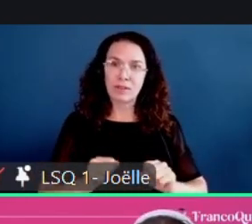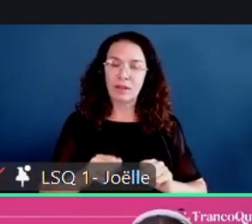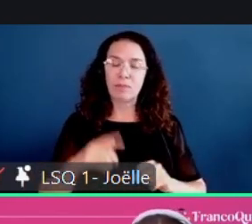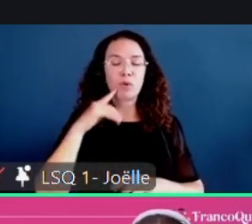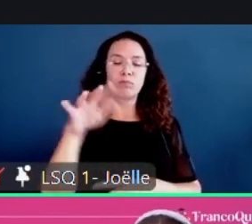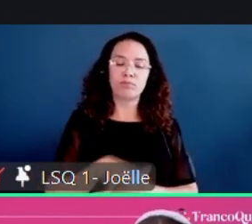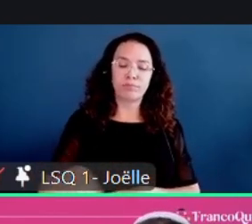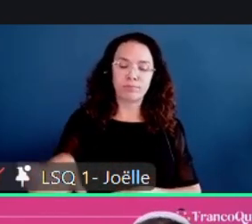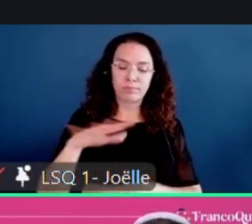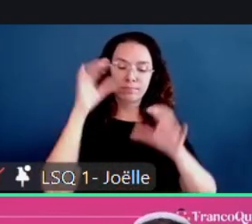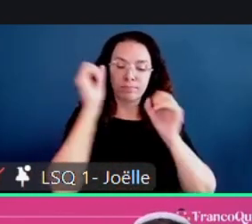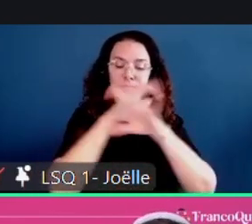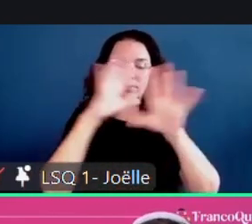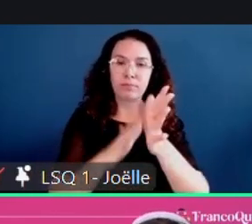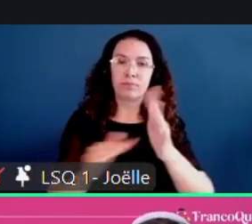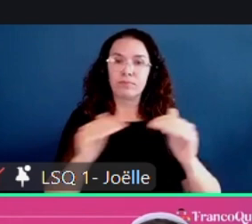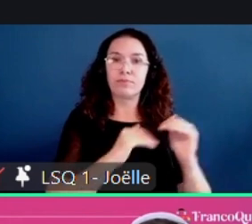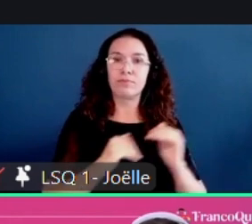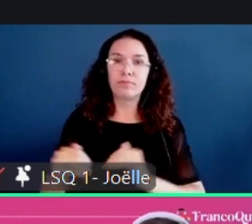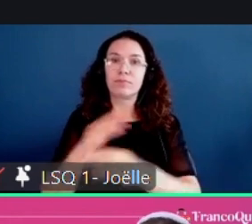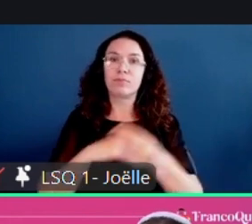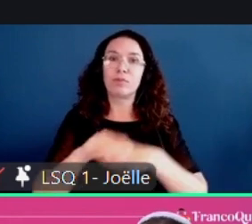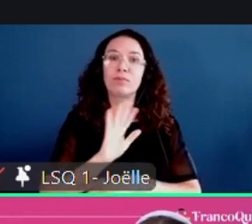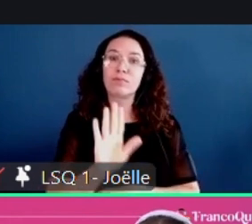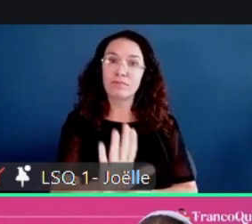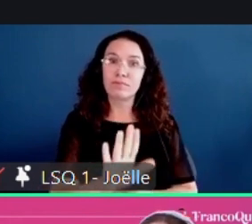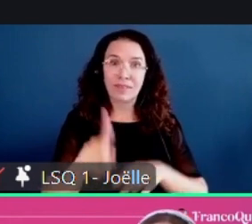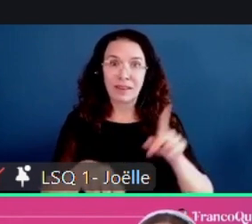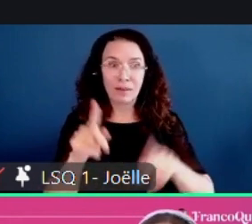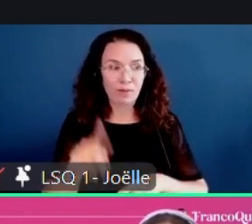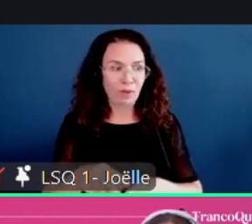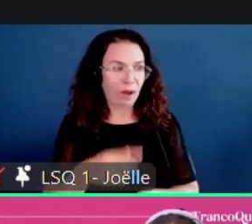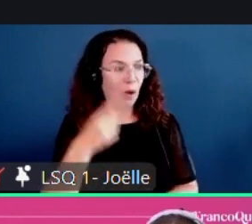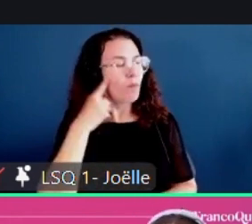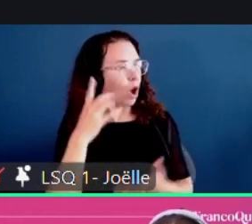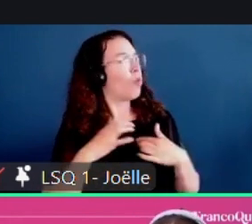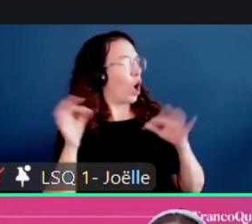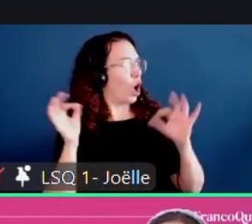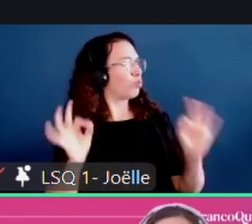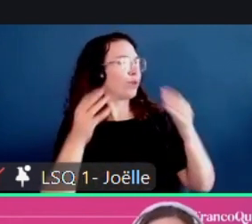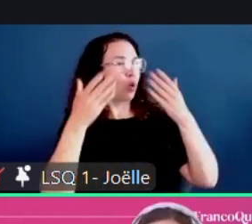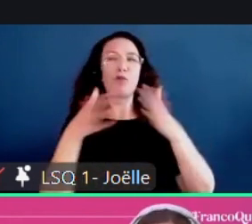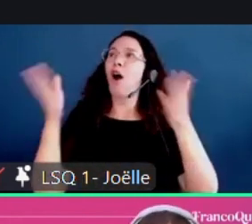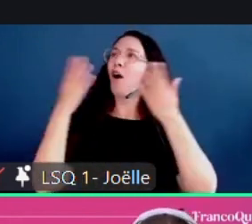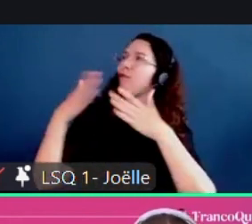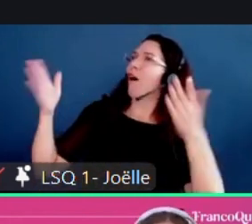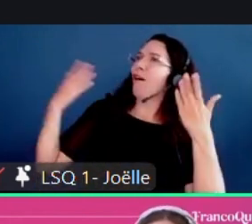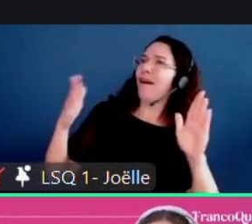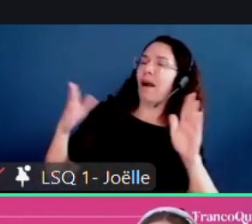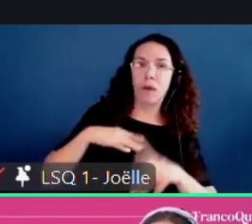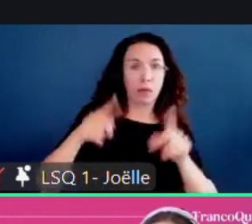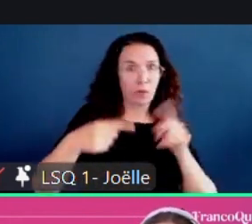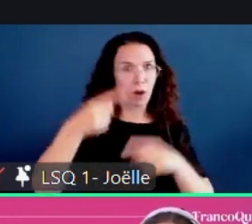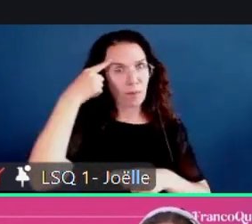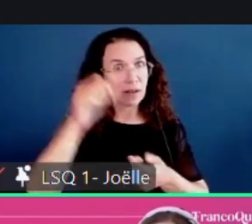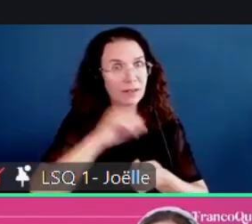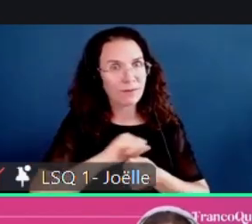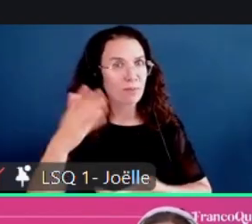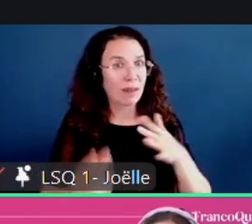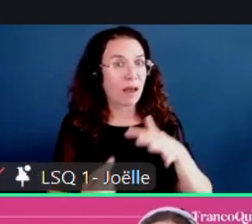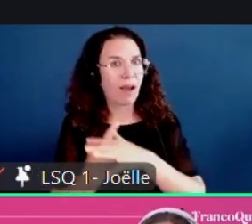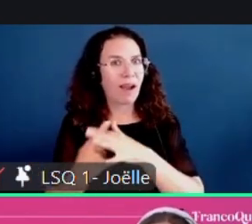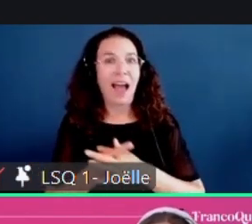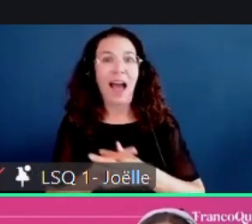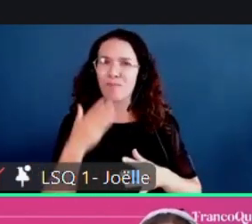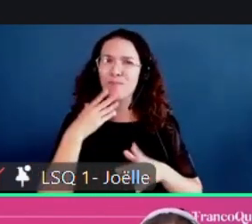état des lieux de l'inclusivité dans votre organisme. Des fois, il y a des choses, on pense qu'on est inclusive, mais il y a des petites choses auxquelles on n'a pas pensé. Donc ça, c'est un bon outil